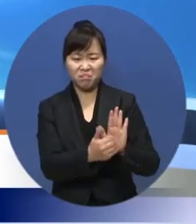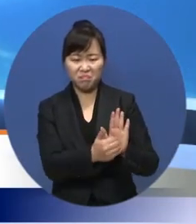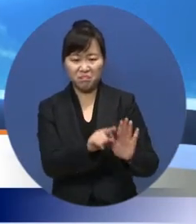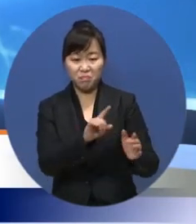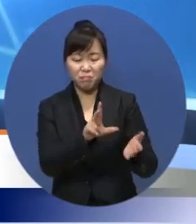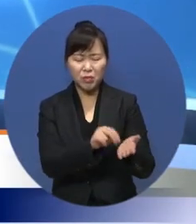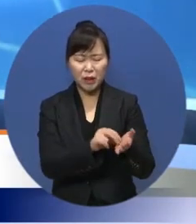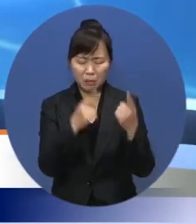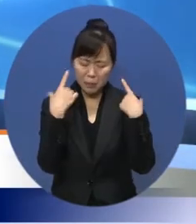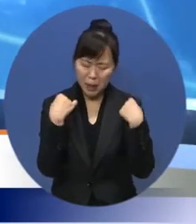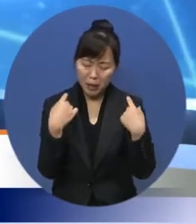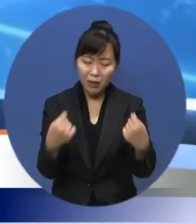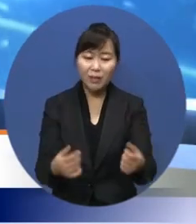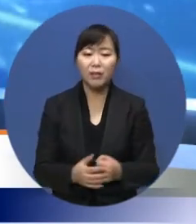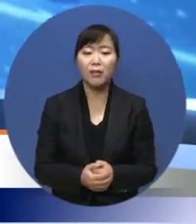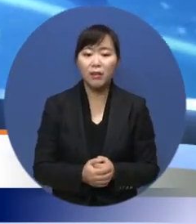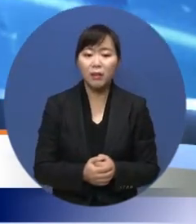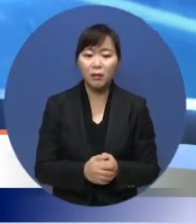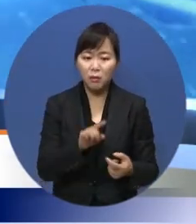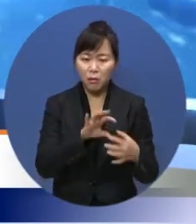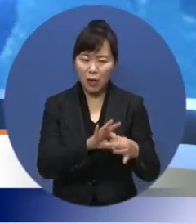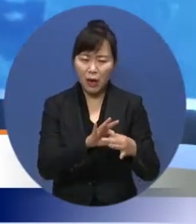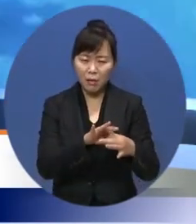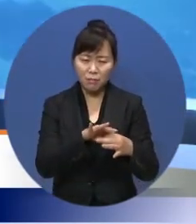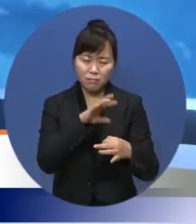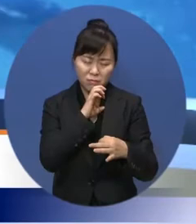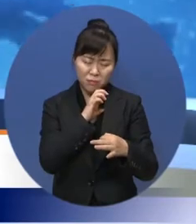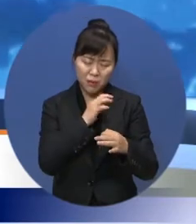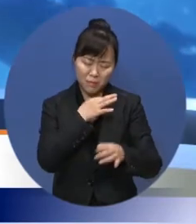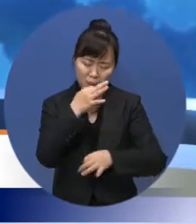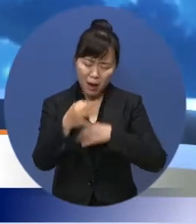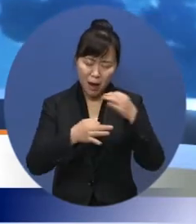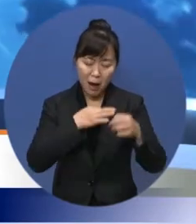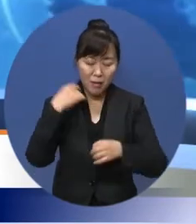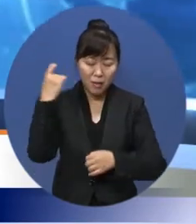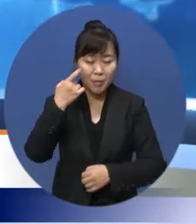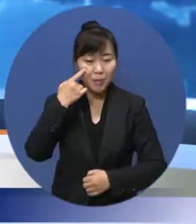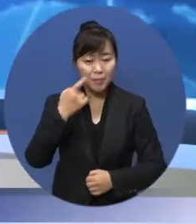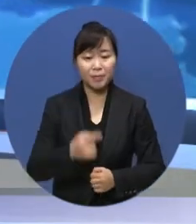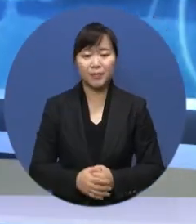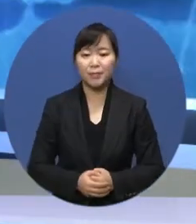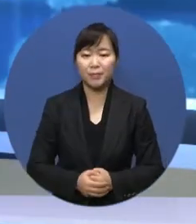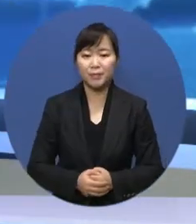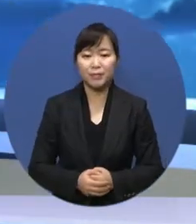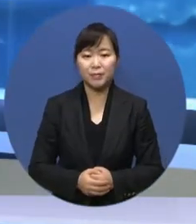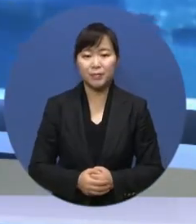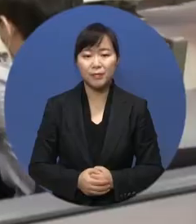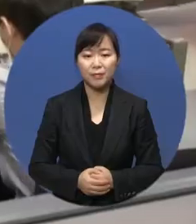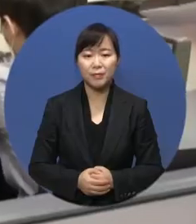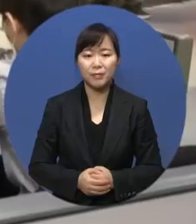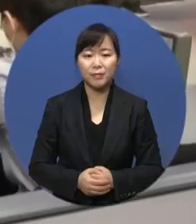문제는 여전했는데요. 이를 꼬집는 목소리를 서정용 기자가 들어봤습니다.